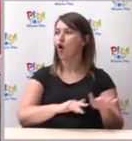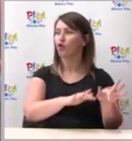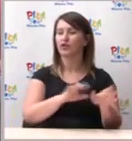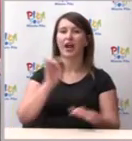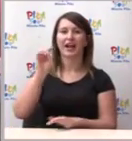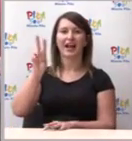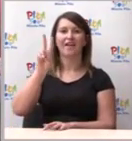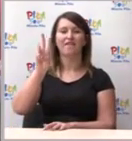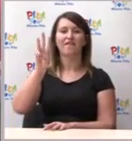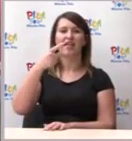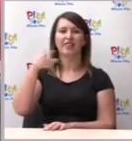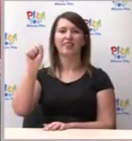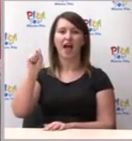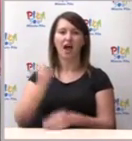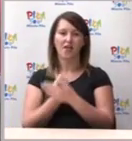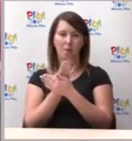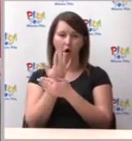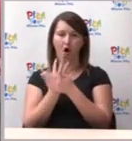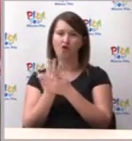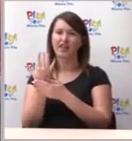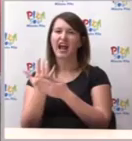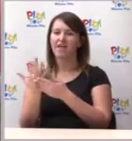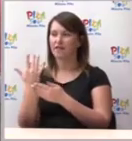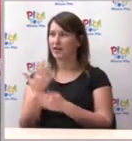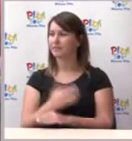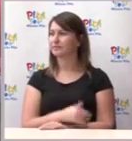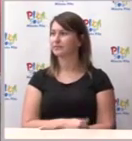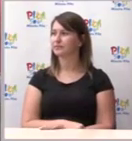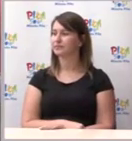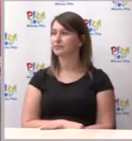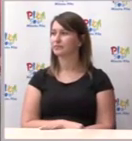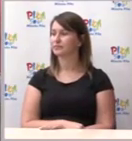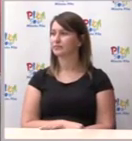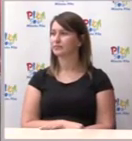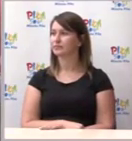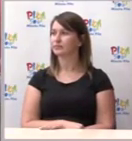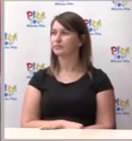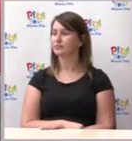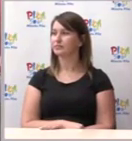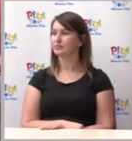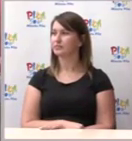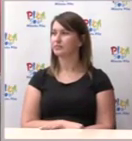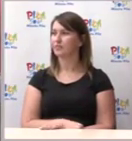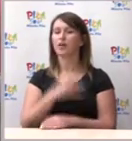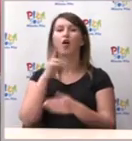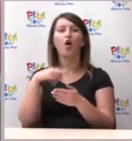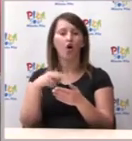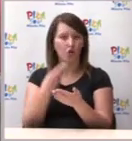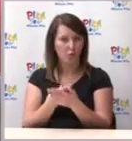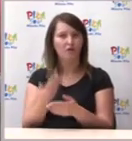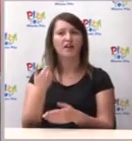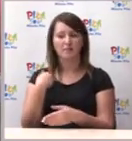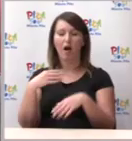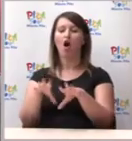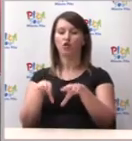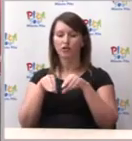odchaszczenie, jak ja to mówię, tego wszystkiego. No, odpowiedź była jednoznaczna, że to nie nasza gestia, że